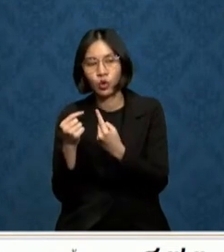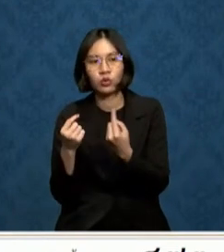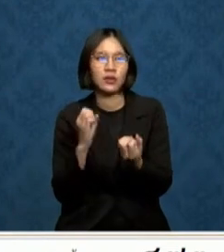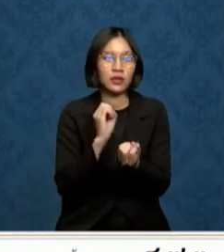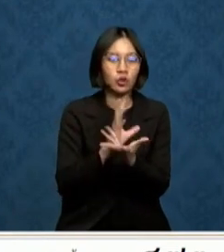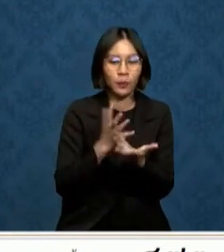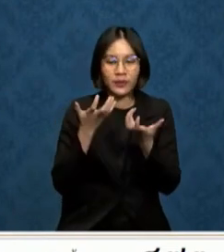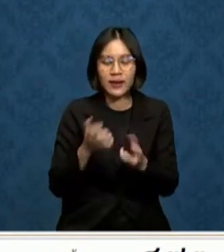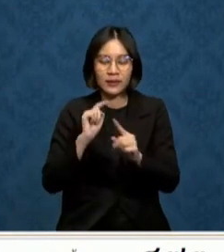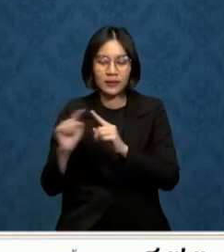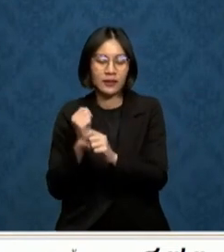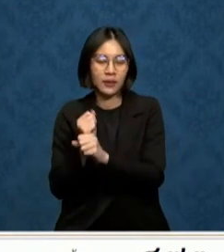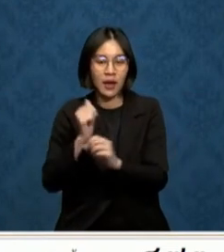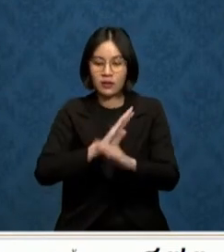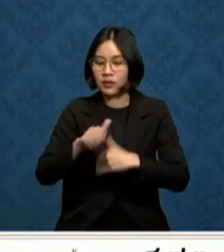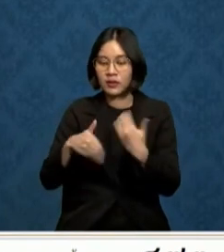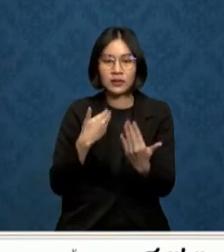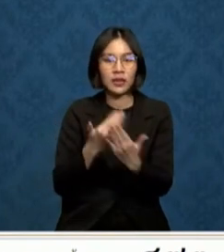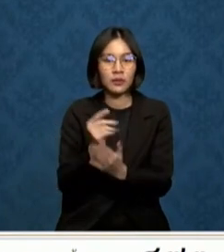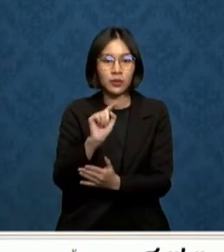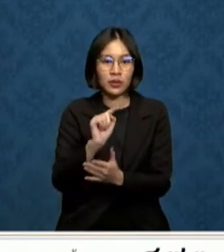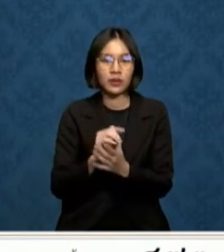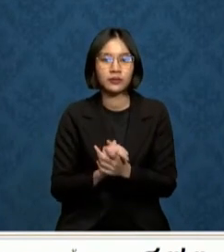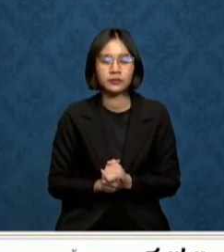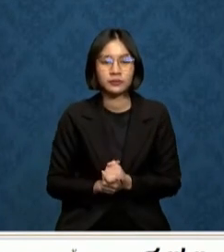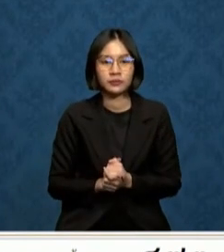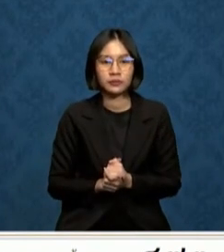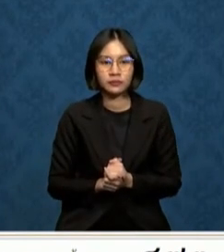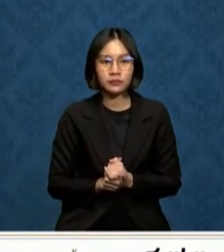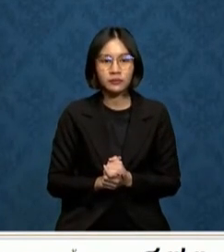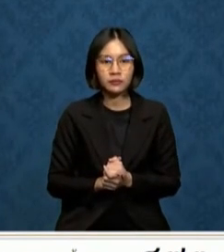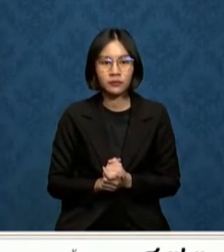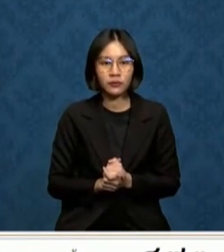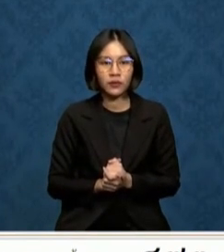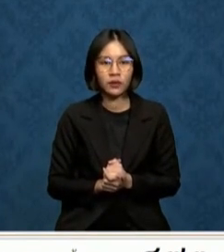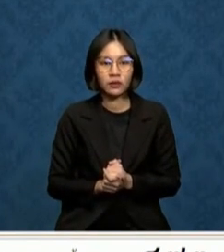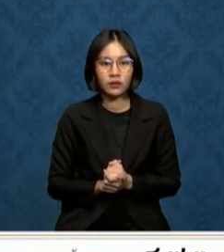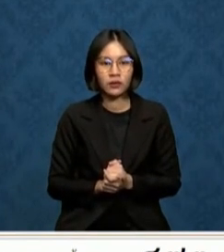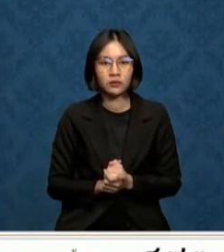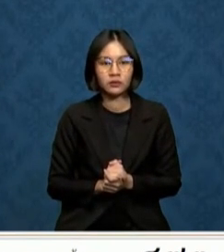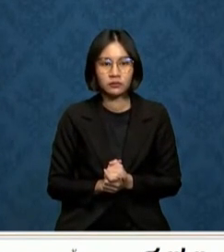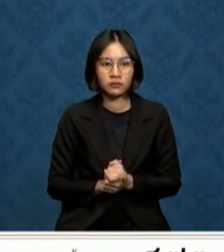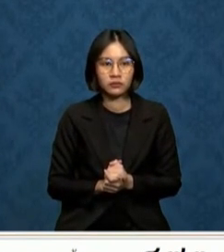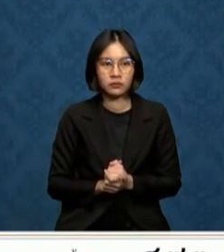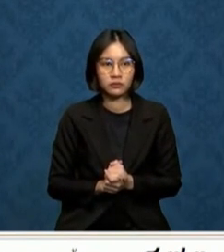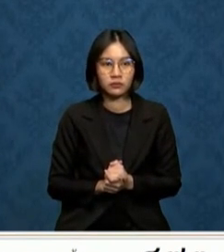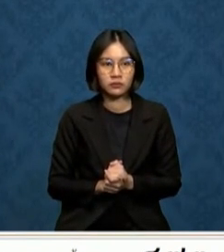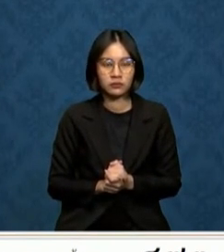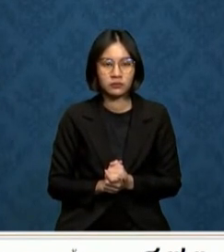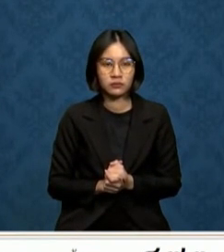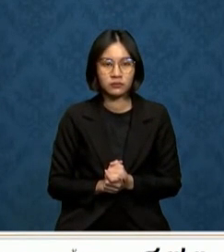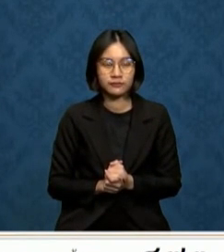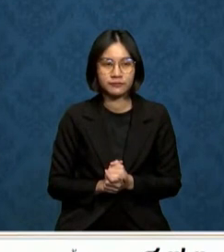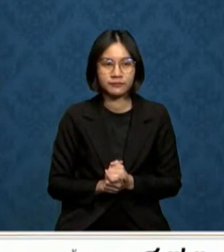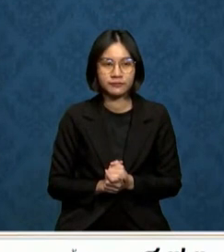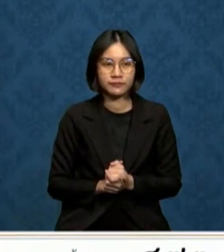ได้สิ่งเหล่านี้ครับท่านประธานที่เคารพครับมันสะท้อนภาพ